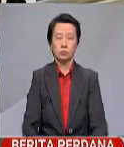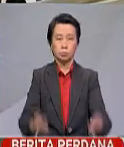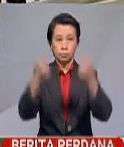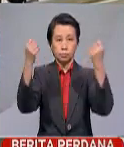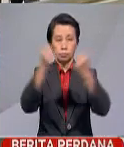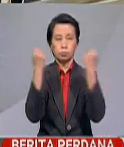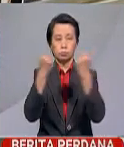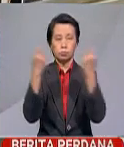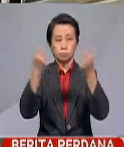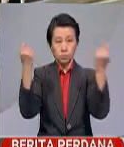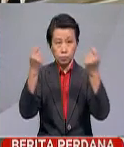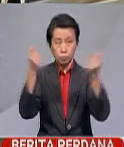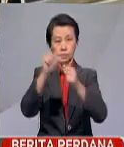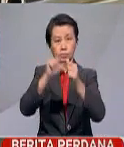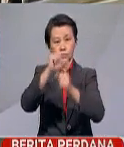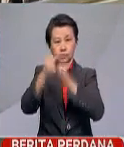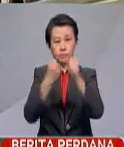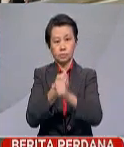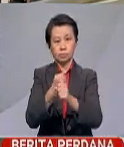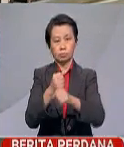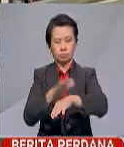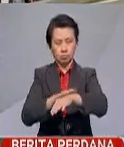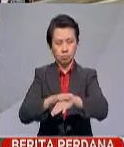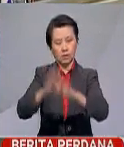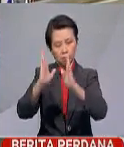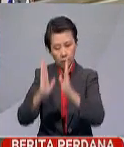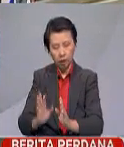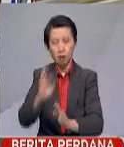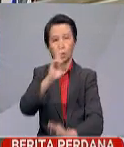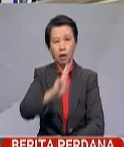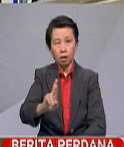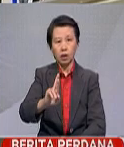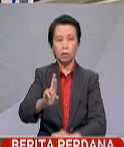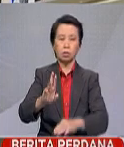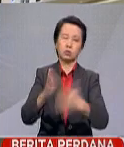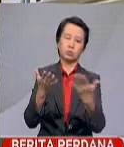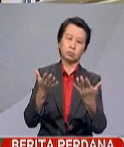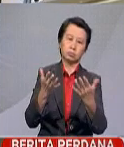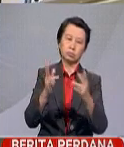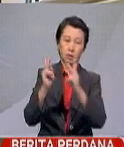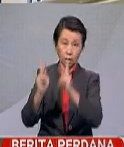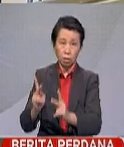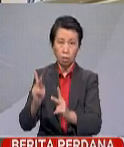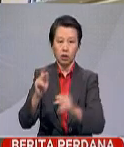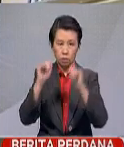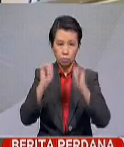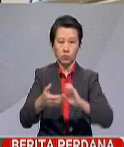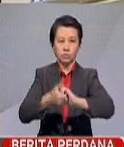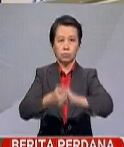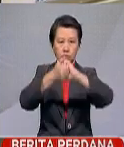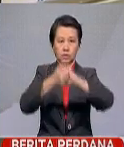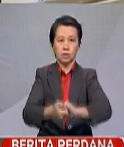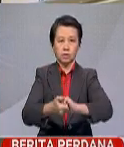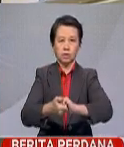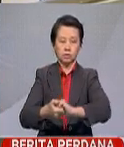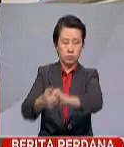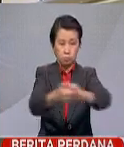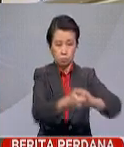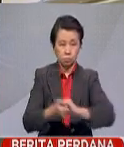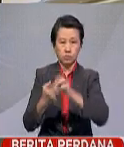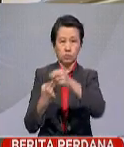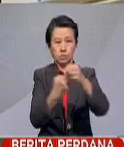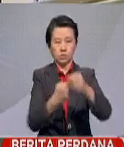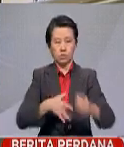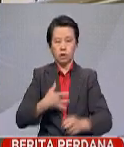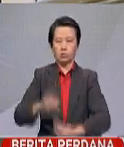Sambutan perayaan yang disambut setiap tahun tanpa mengira bangsa, agama, kaum, ia akan dapat mengeratkan lagi perpaduan dan juga